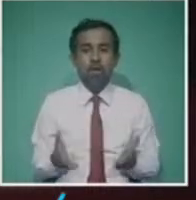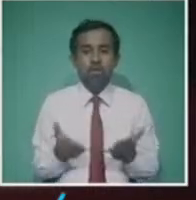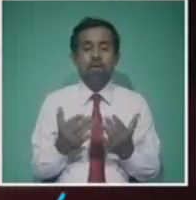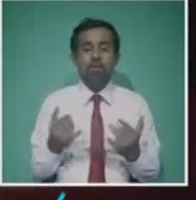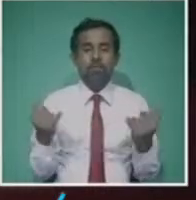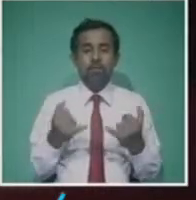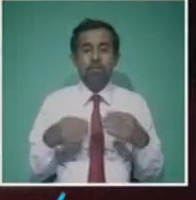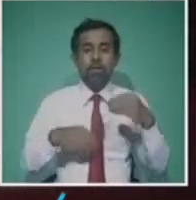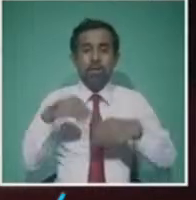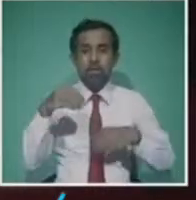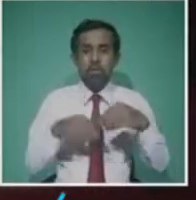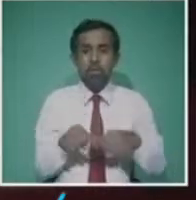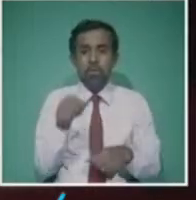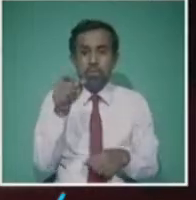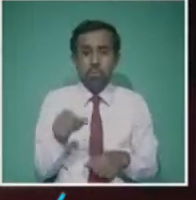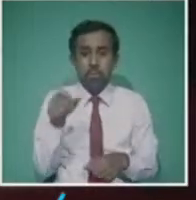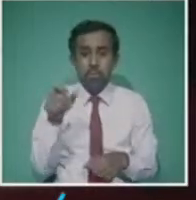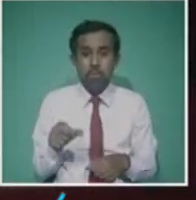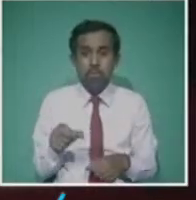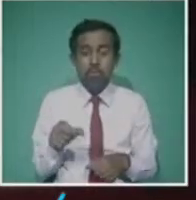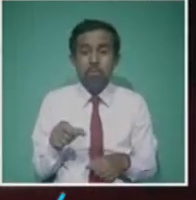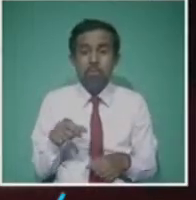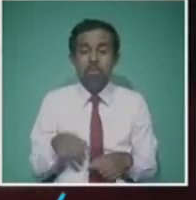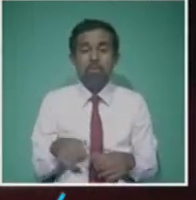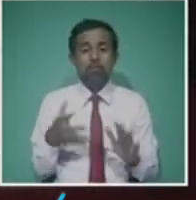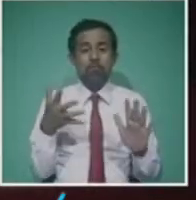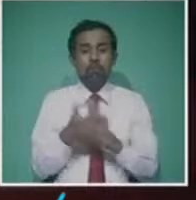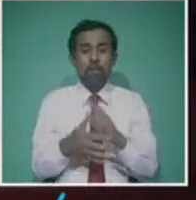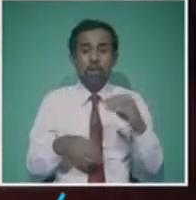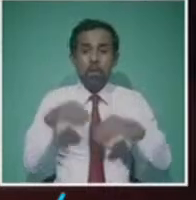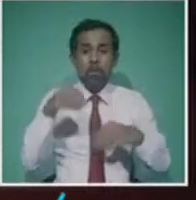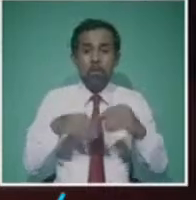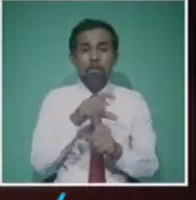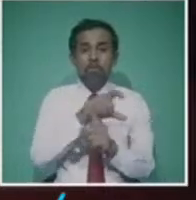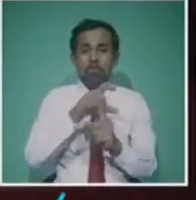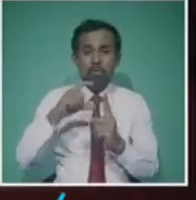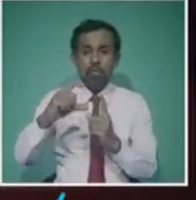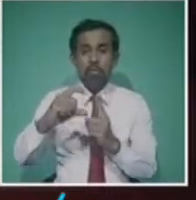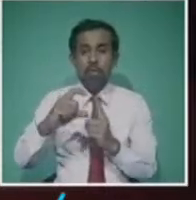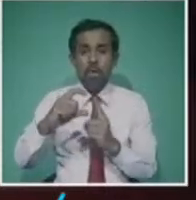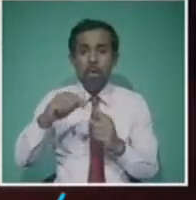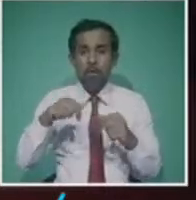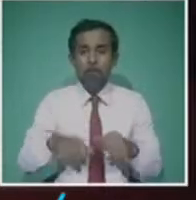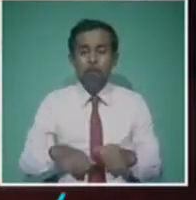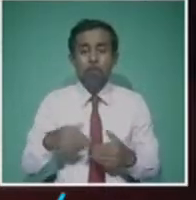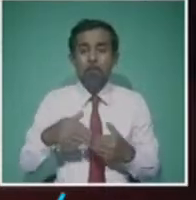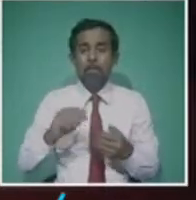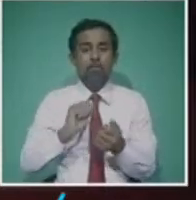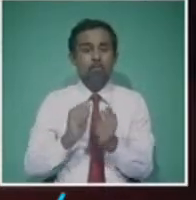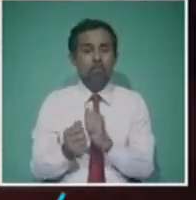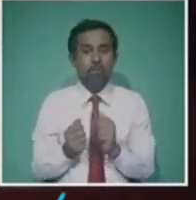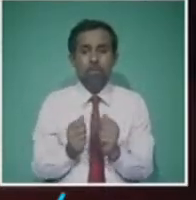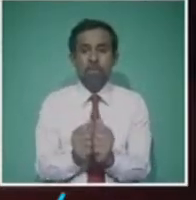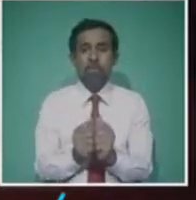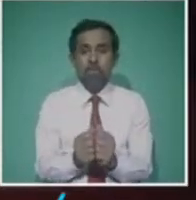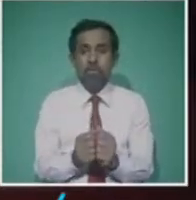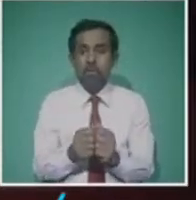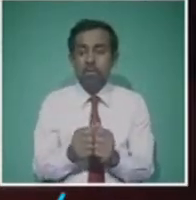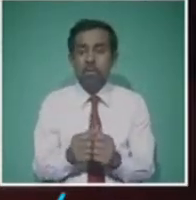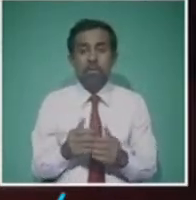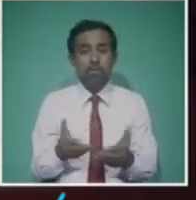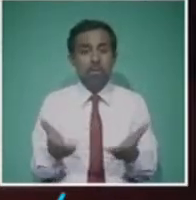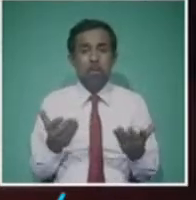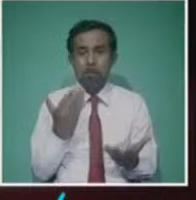දූෂිත දේශපාලුවන් හා දූෂිත දේශපාලන සංස්කෘතිය මෙයින් කවදාවත් වෙනස් වෙන ක්‍රියාමාර්ගයක් ගන්න